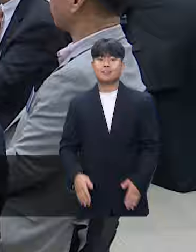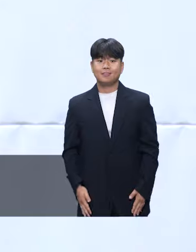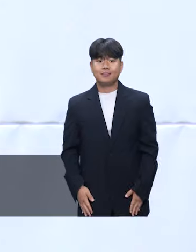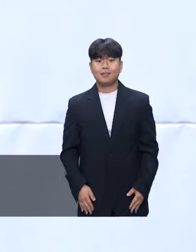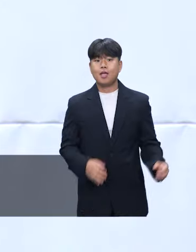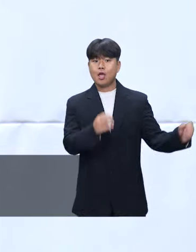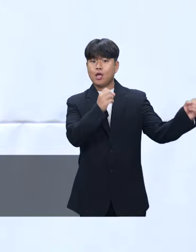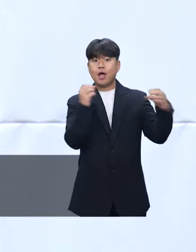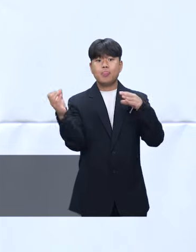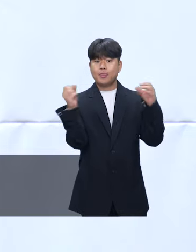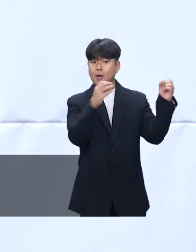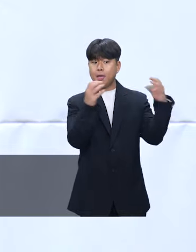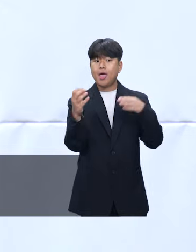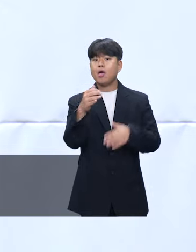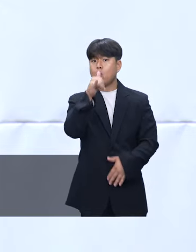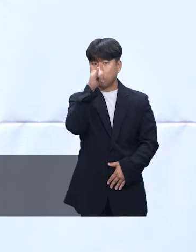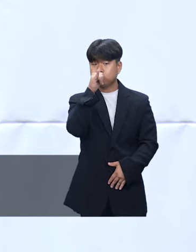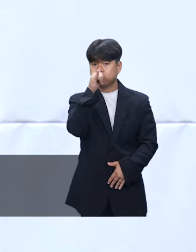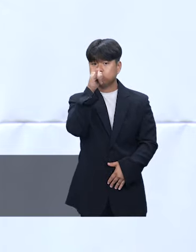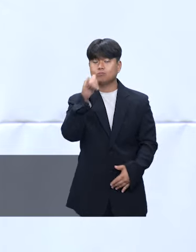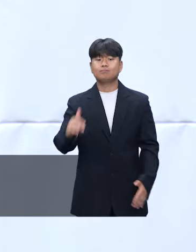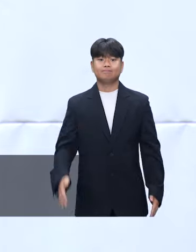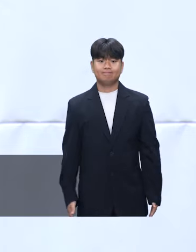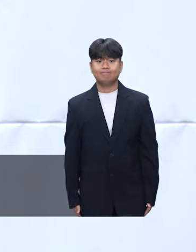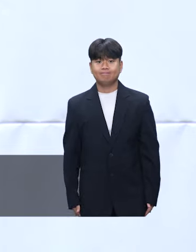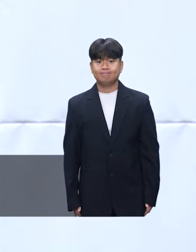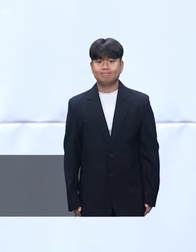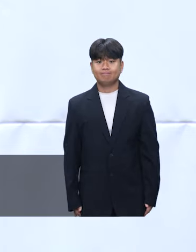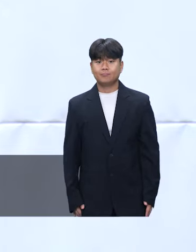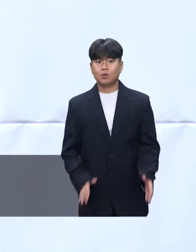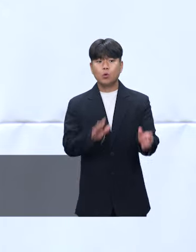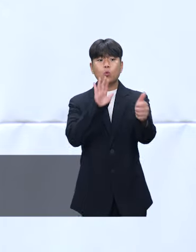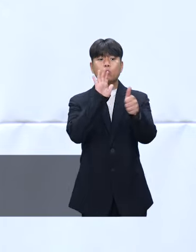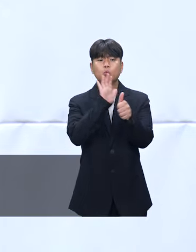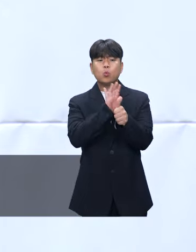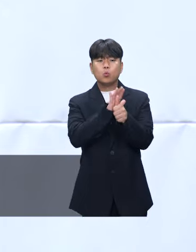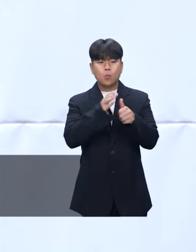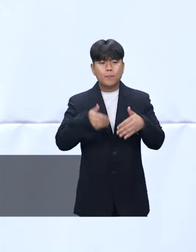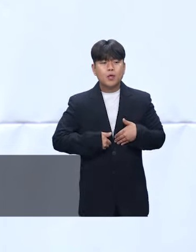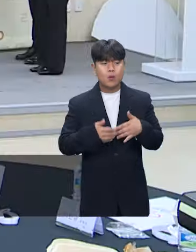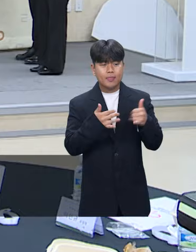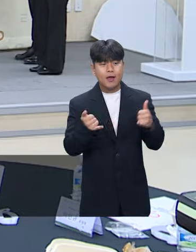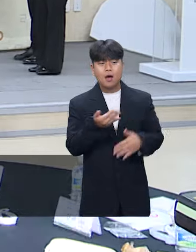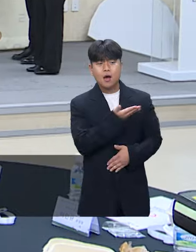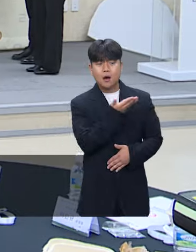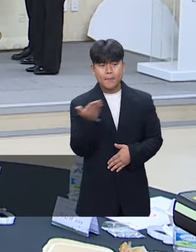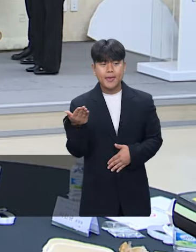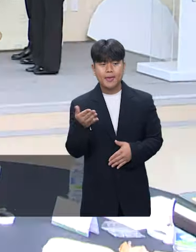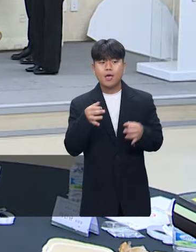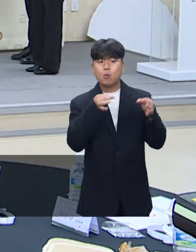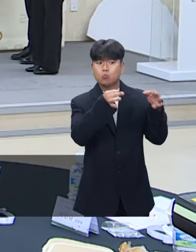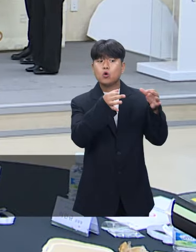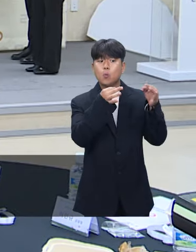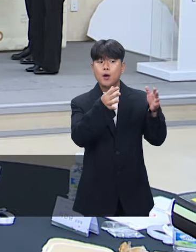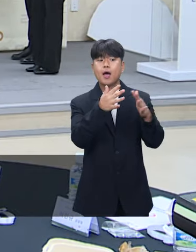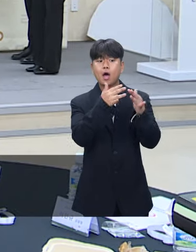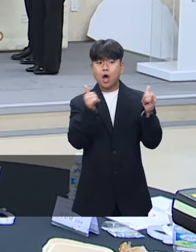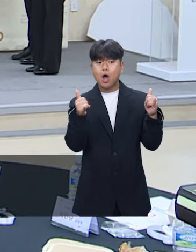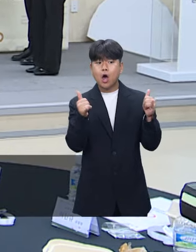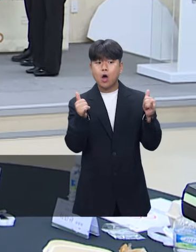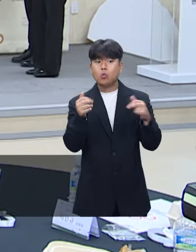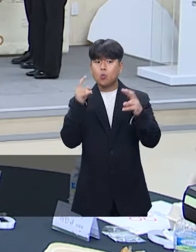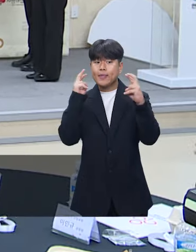강당에서는 착한 기업 ESG 나눔 기업 간담회가 열렸는데요. 도움이 필요한 이웃을 위해 성품과 성금을 기부한